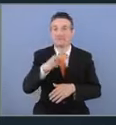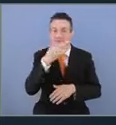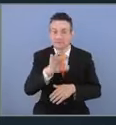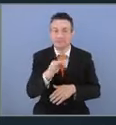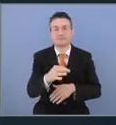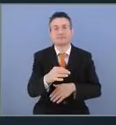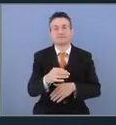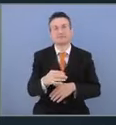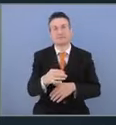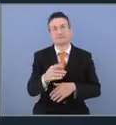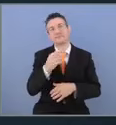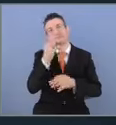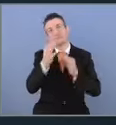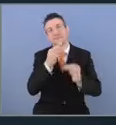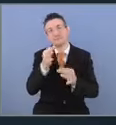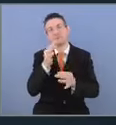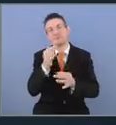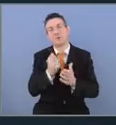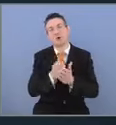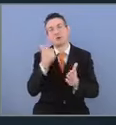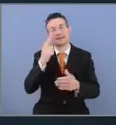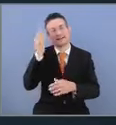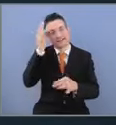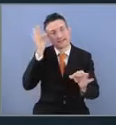strategica di proseguire un investimento strategico